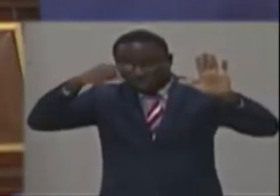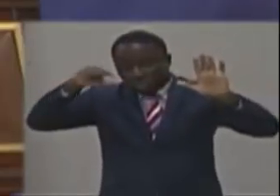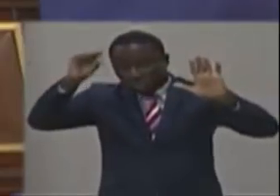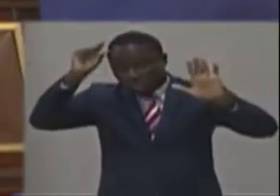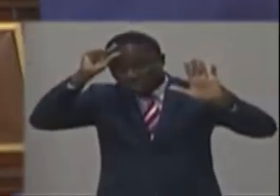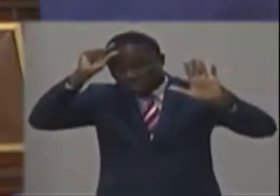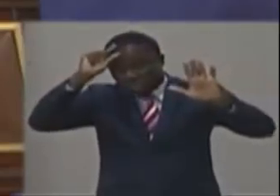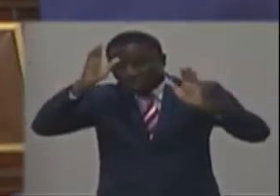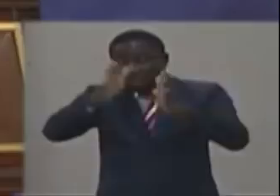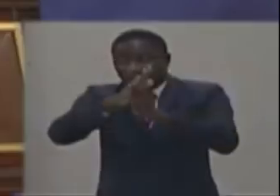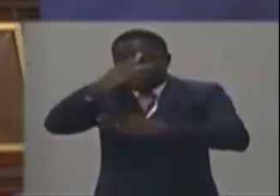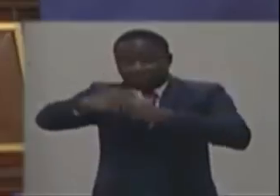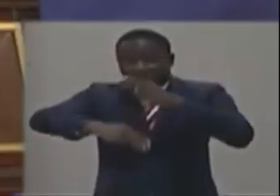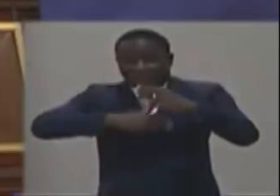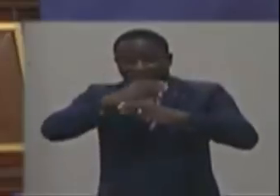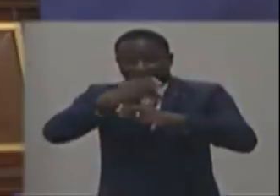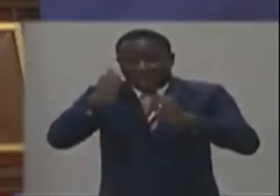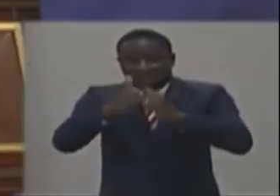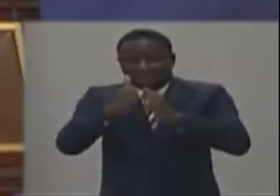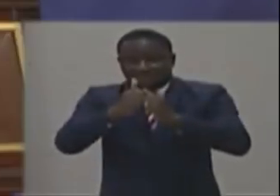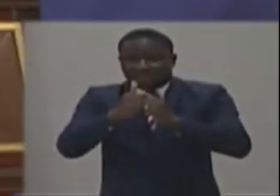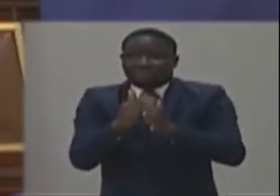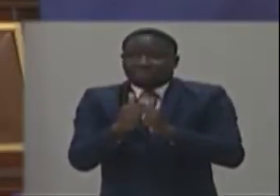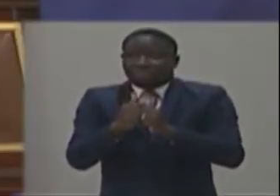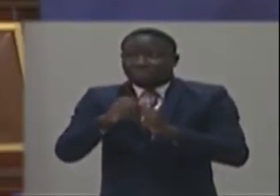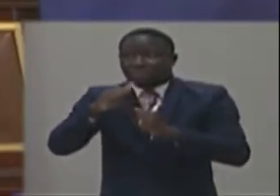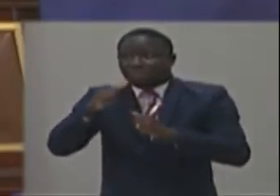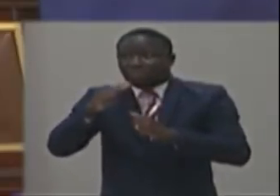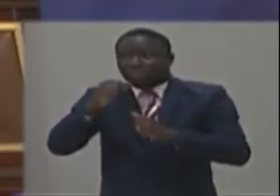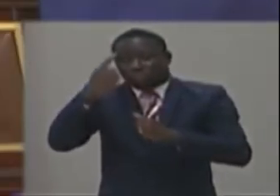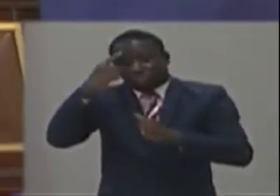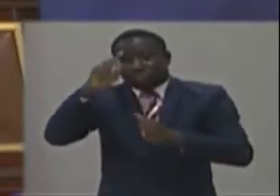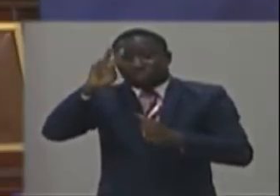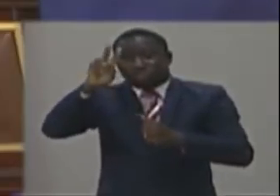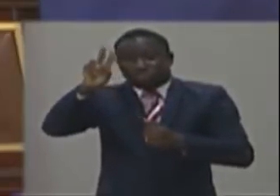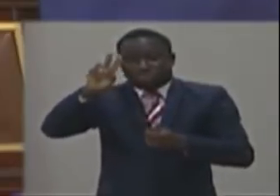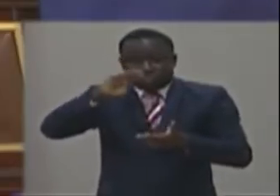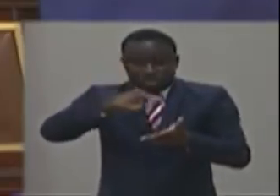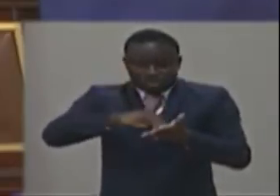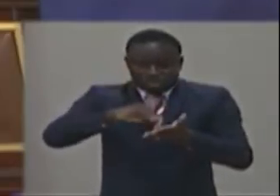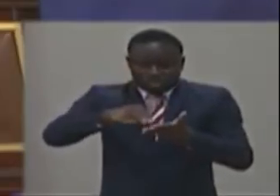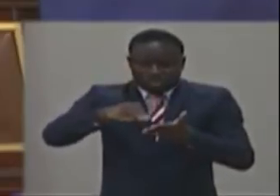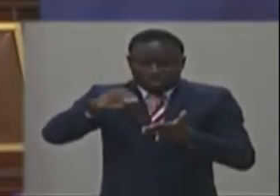Gouvernement, commander équipement matériel, pour 2 milliards de gouttes.